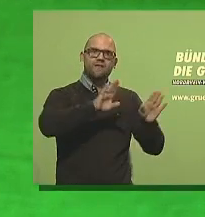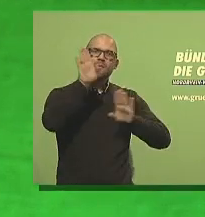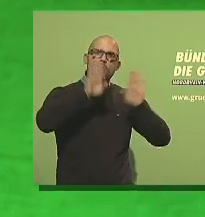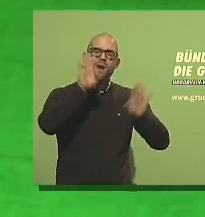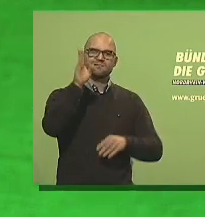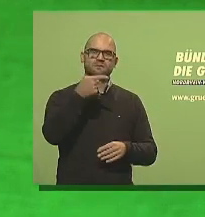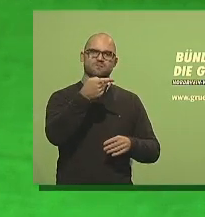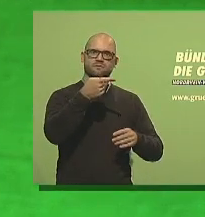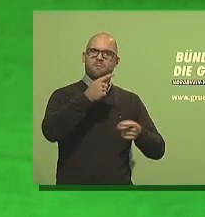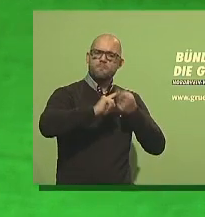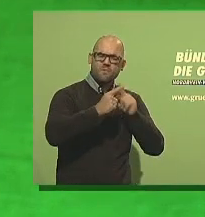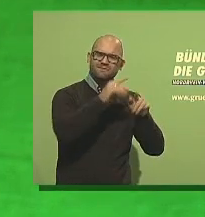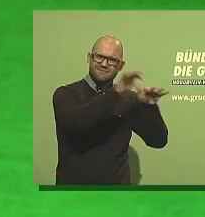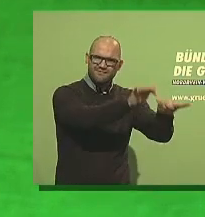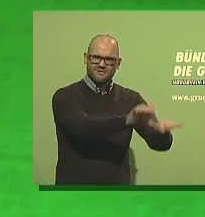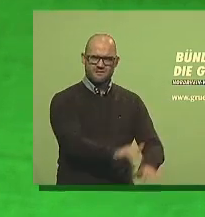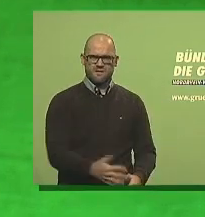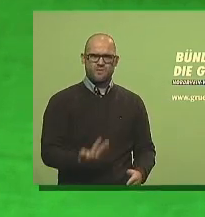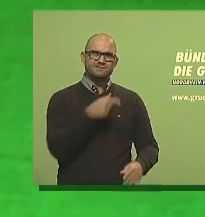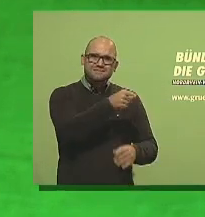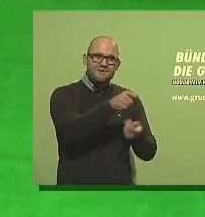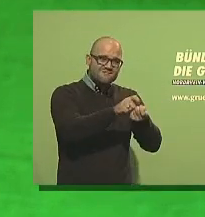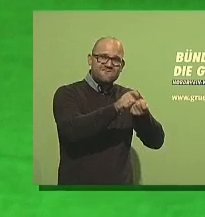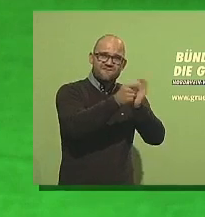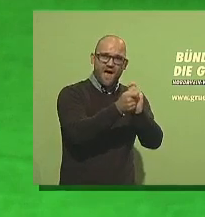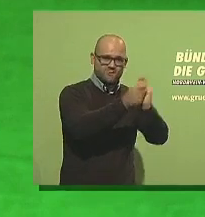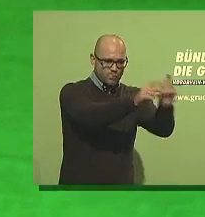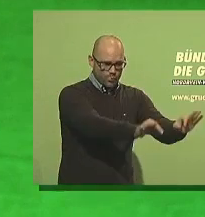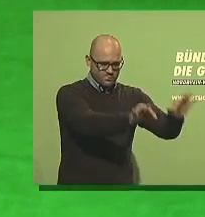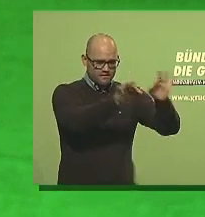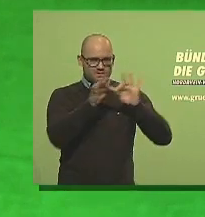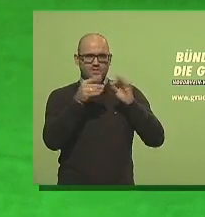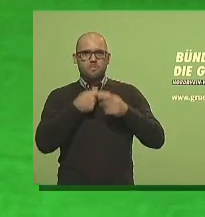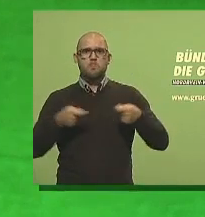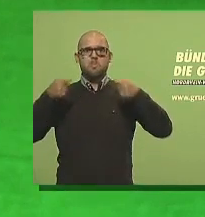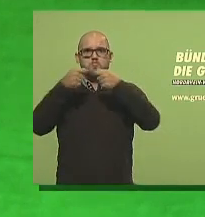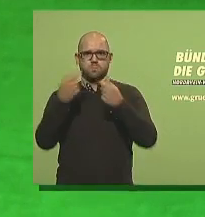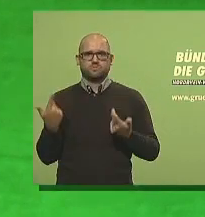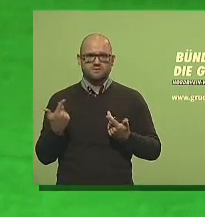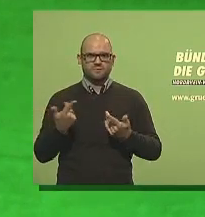von dort aus geht auch die Veränderung aus, die wir brauchen, liebe Freundinnen und Freunde.